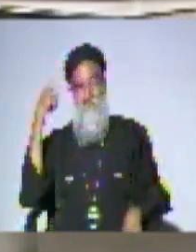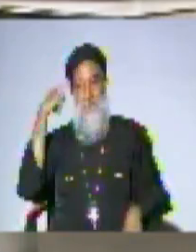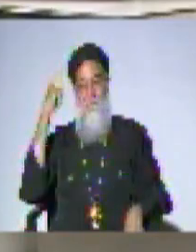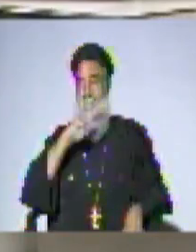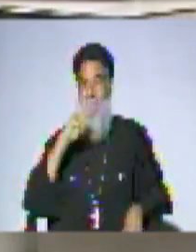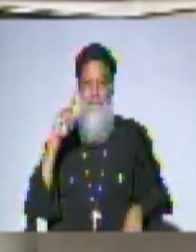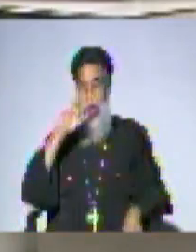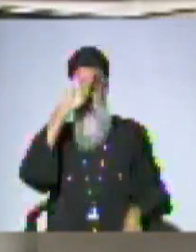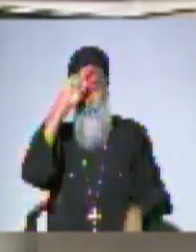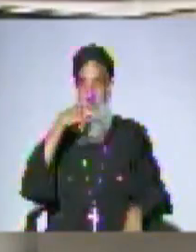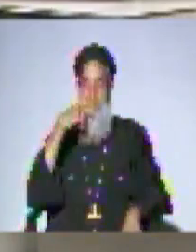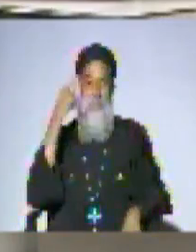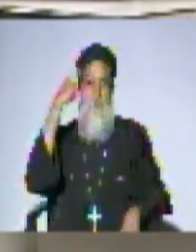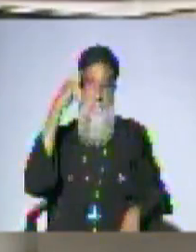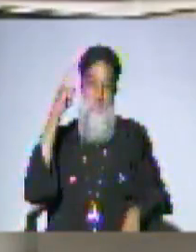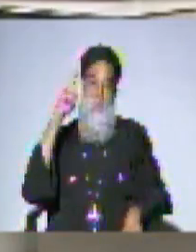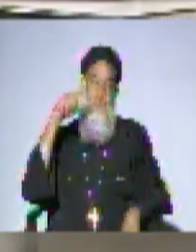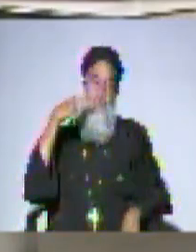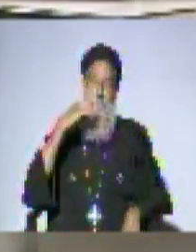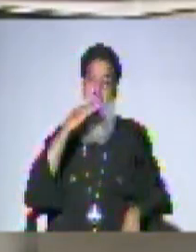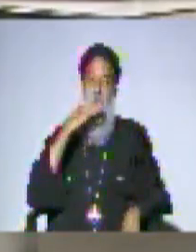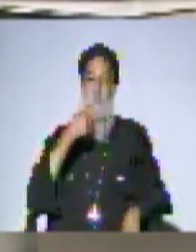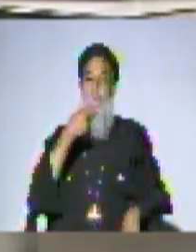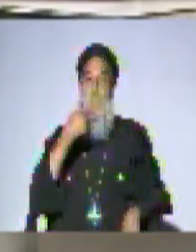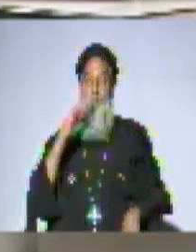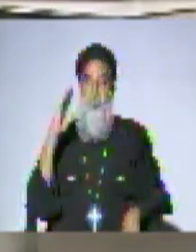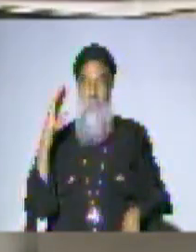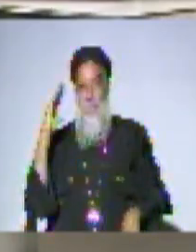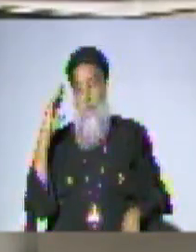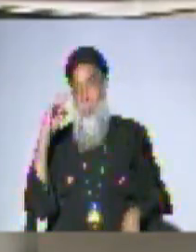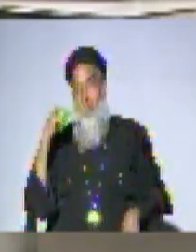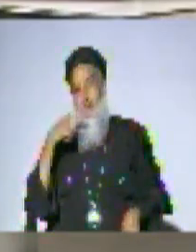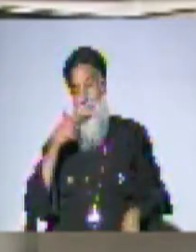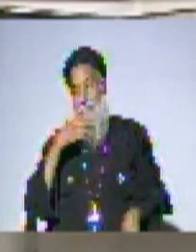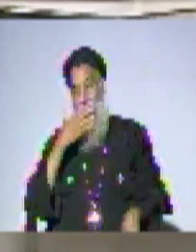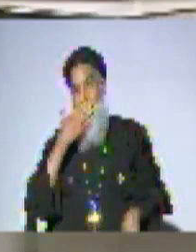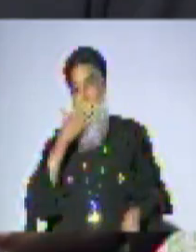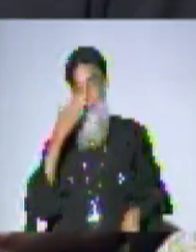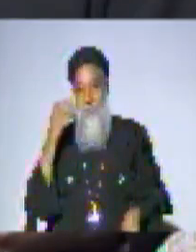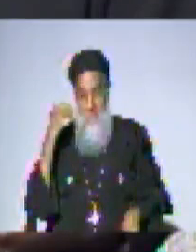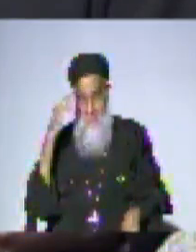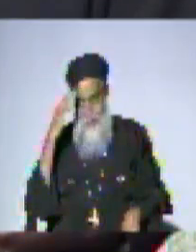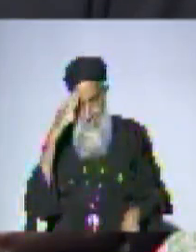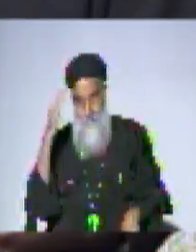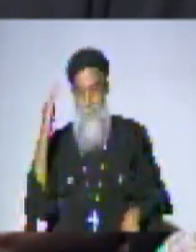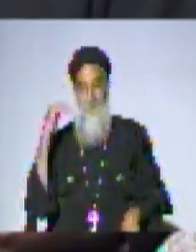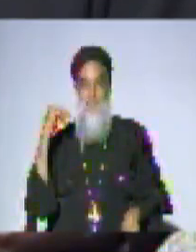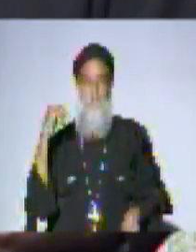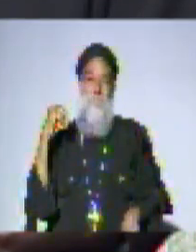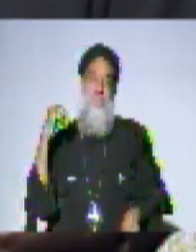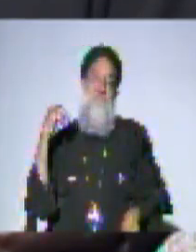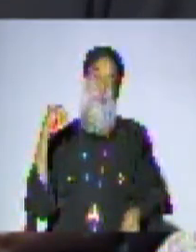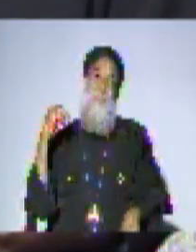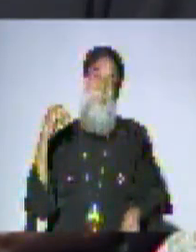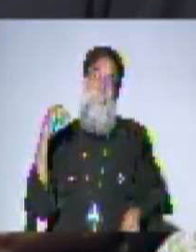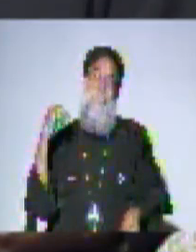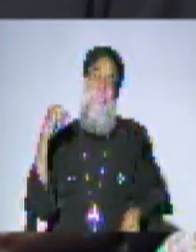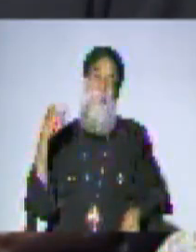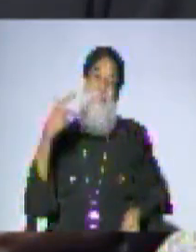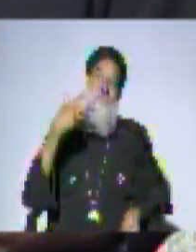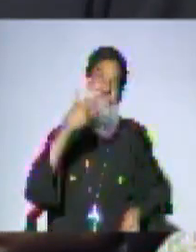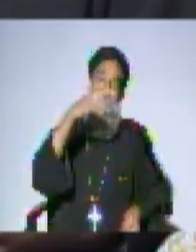الفكر، لكن يعرف من الكلام او التصرف. طبعا. خلاص، يبقى كده جاوبنا قبل الفاصل.